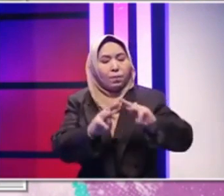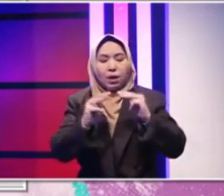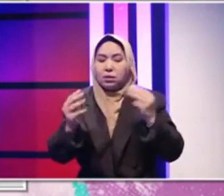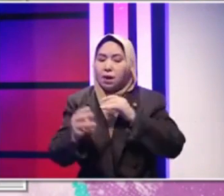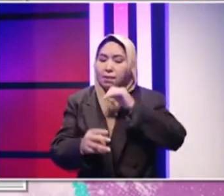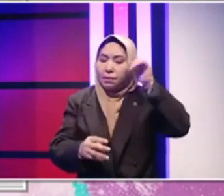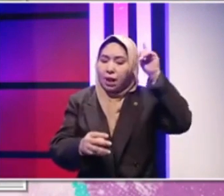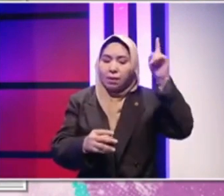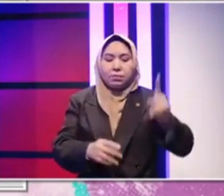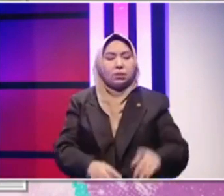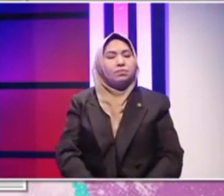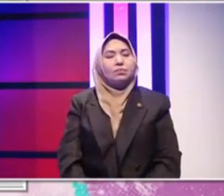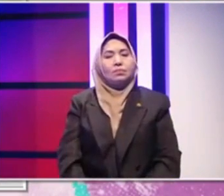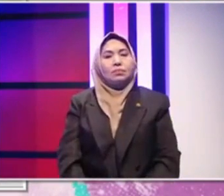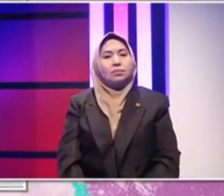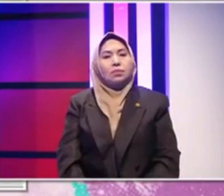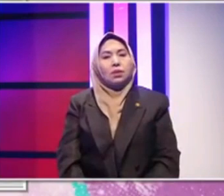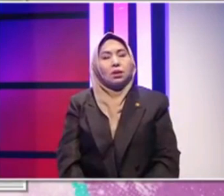يعقلون.